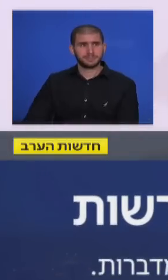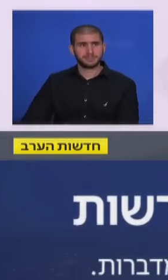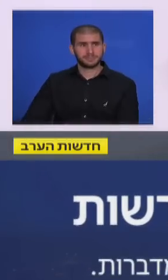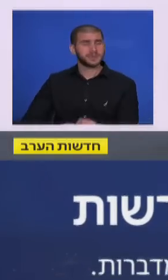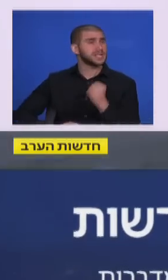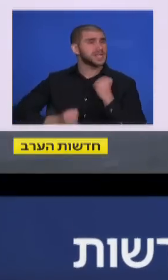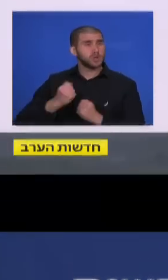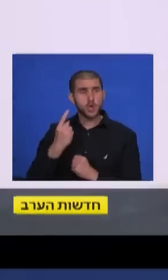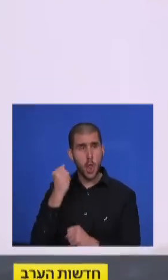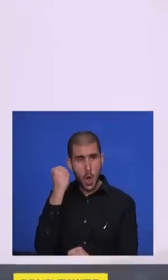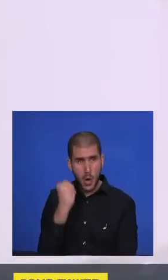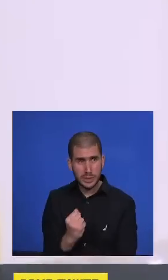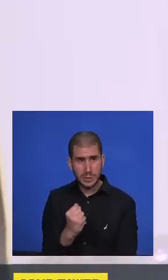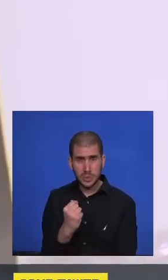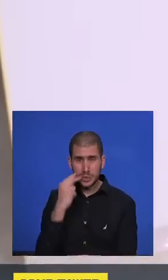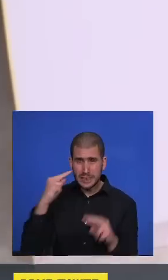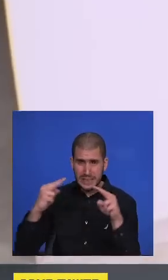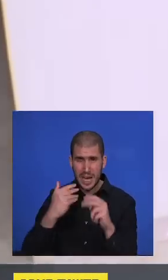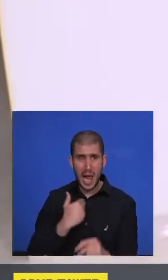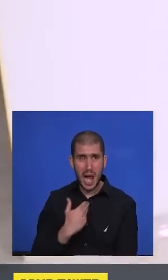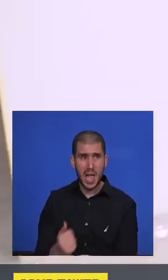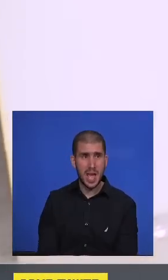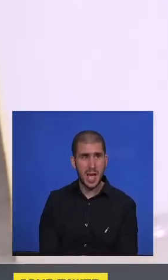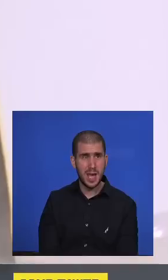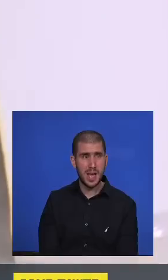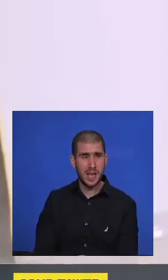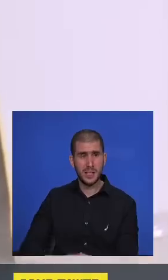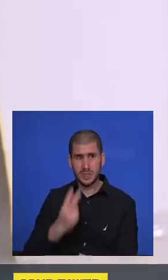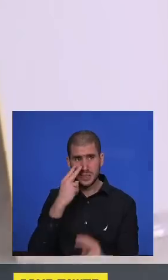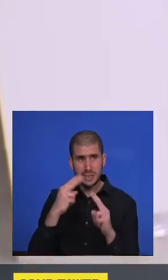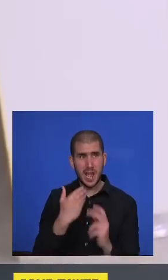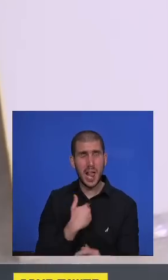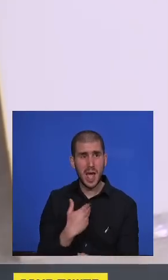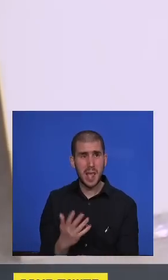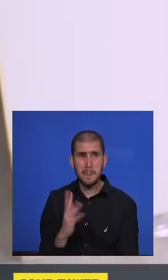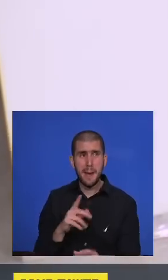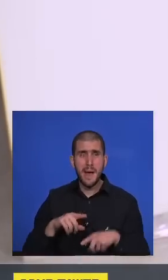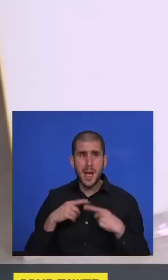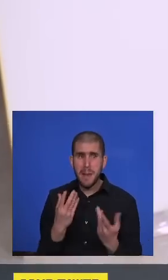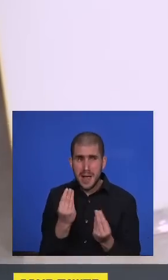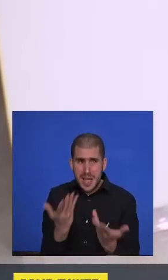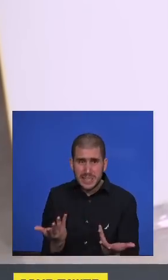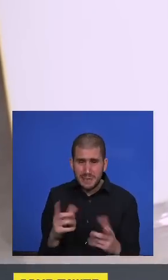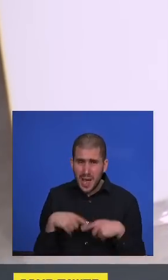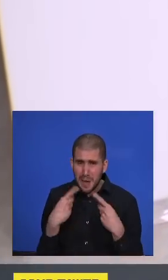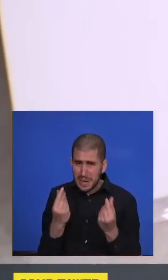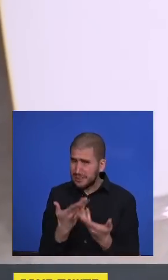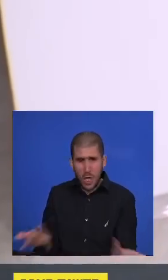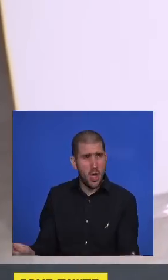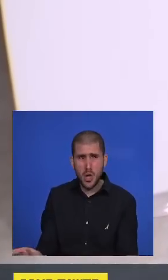קשה, כל רוצה שיסתכל עליי. שיסתכל עליי. מה החיים? כסף? החיים לא